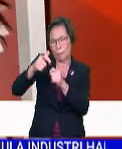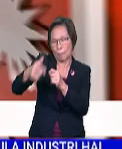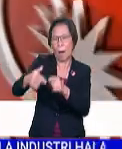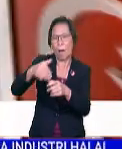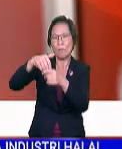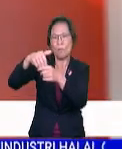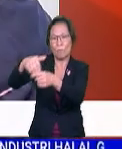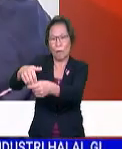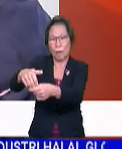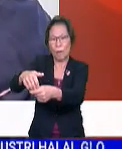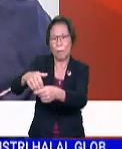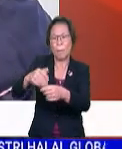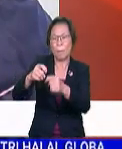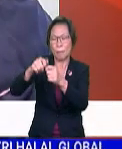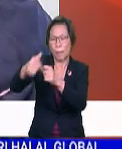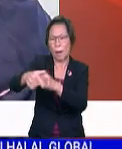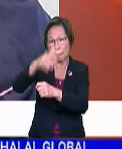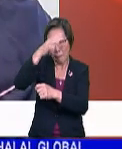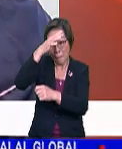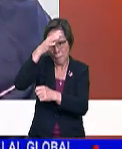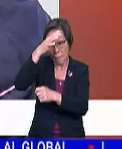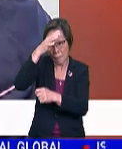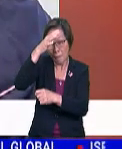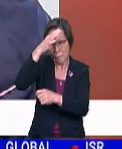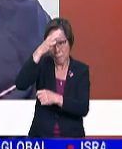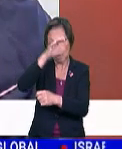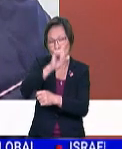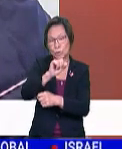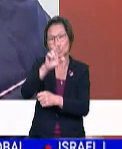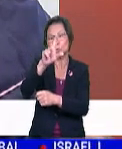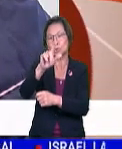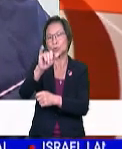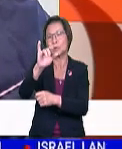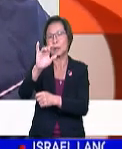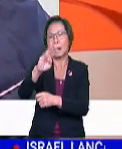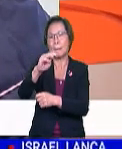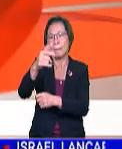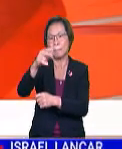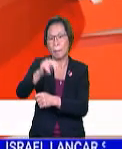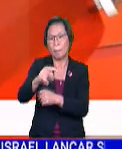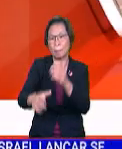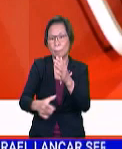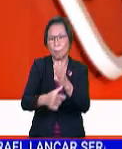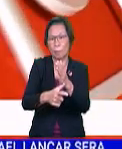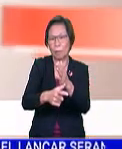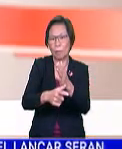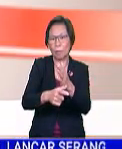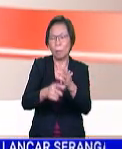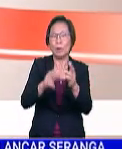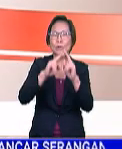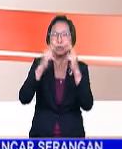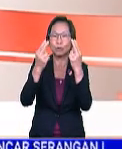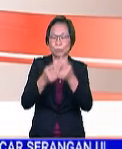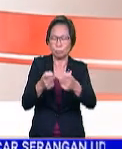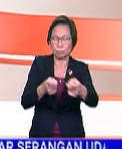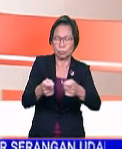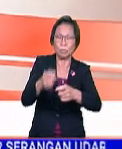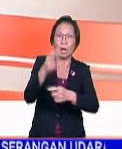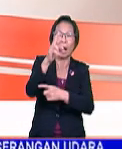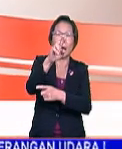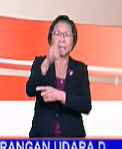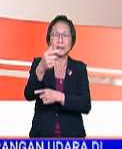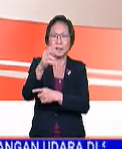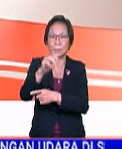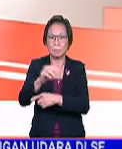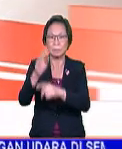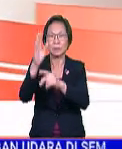faedah kepada waris Alairham iaitu ayahnya, Ayahya Sulaiman, penolong pengarah Unit Urusan Rancangan dan Rakam Kanah Radio Televisyen